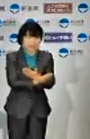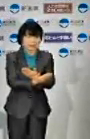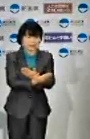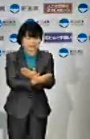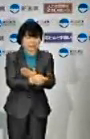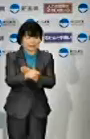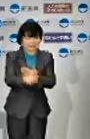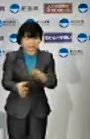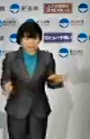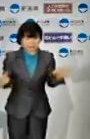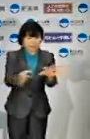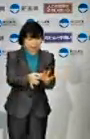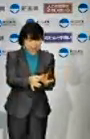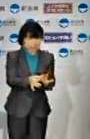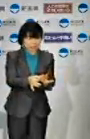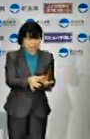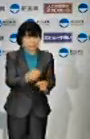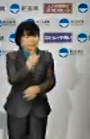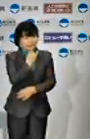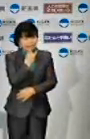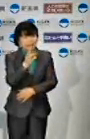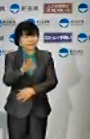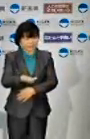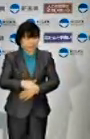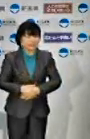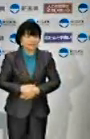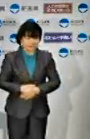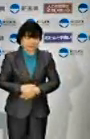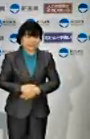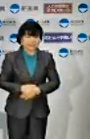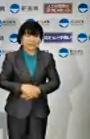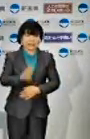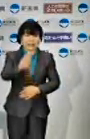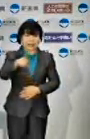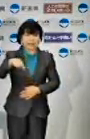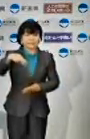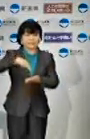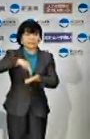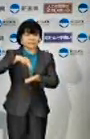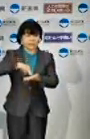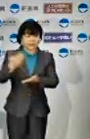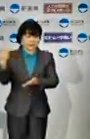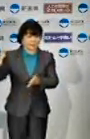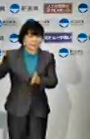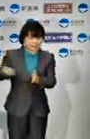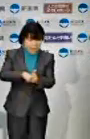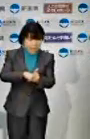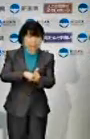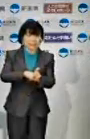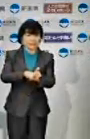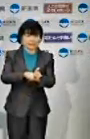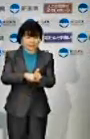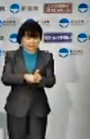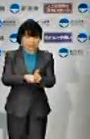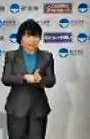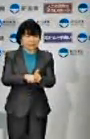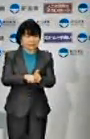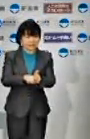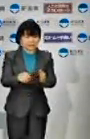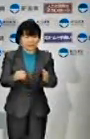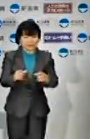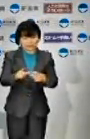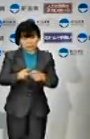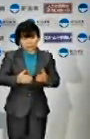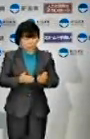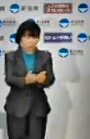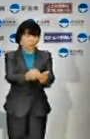ですね、つながっていくことを期待しているところであります。で、県としてもこれまで、まさに佐渡航路